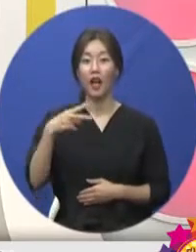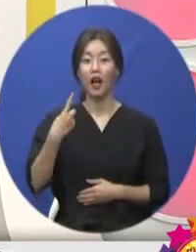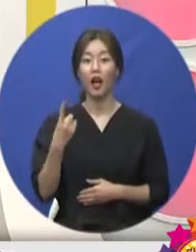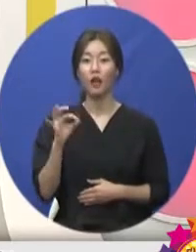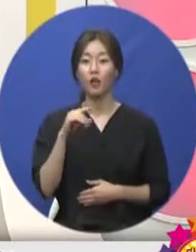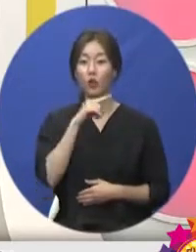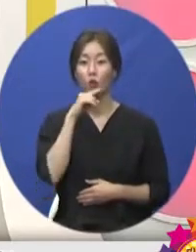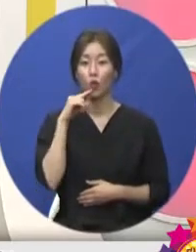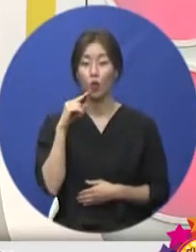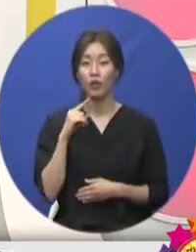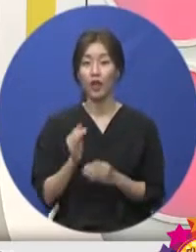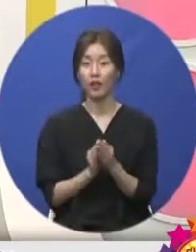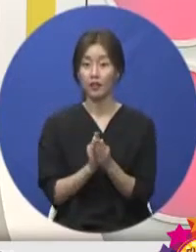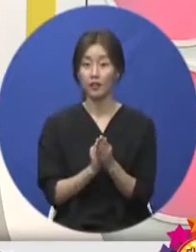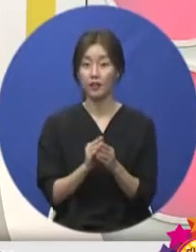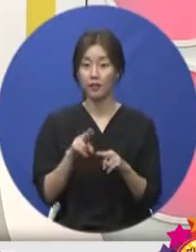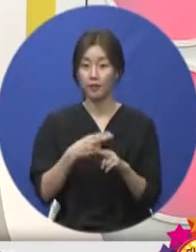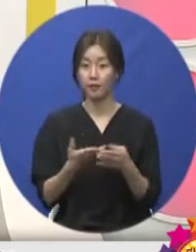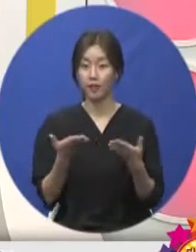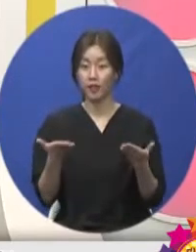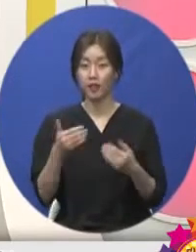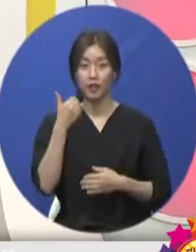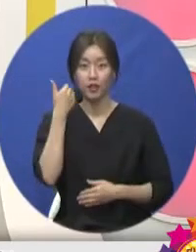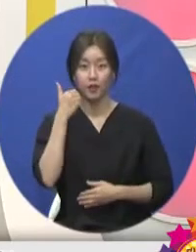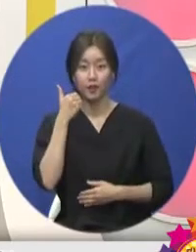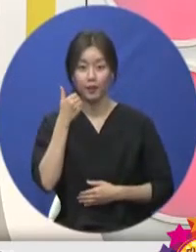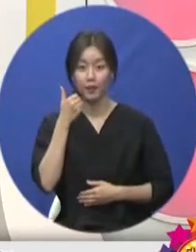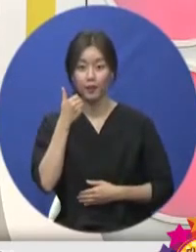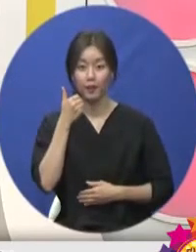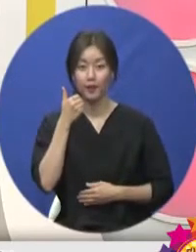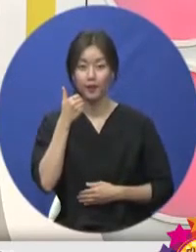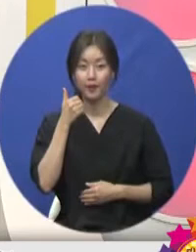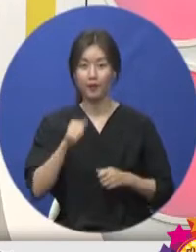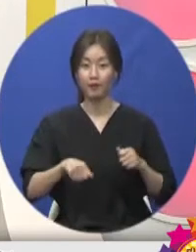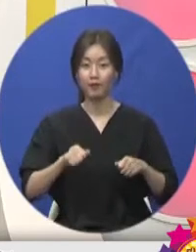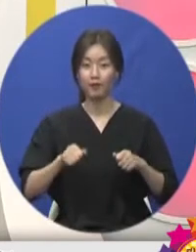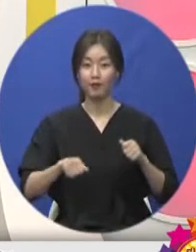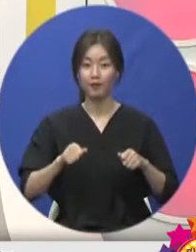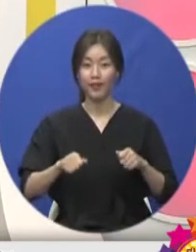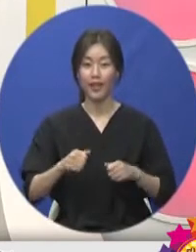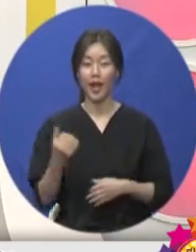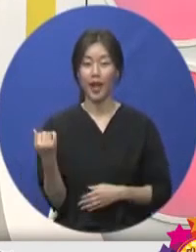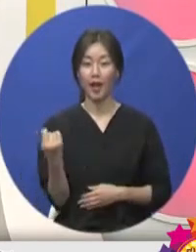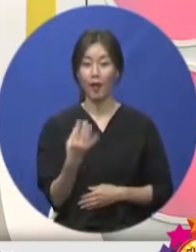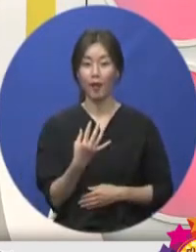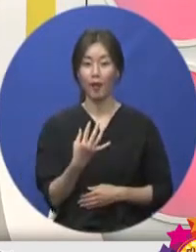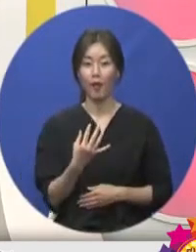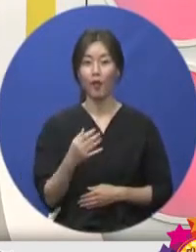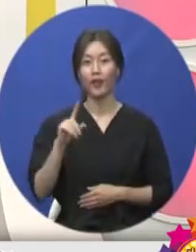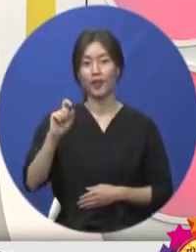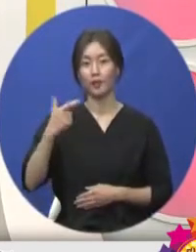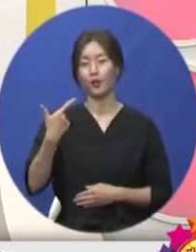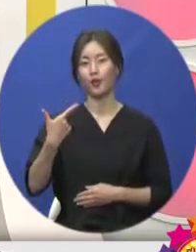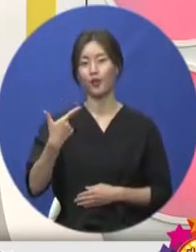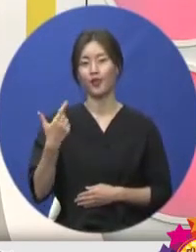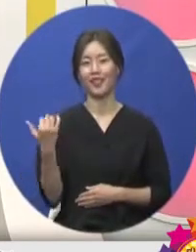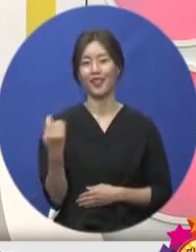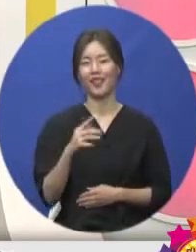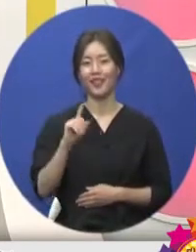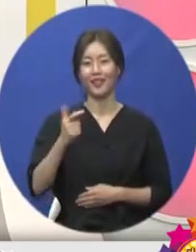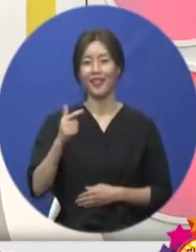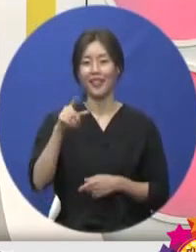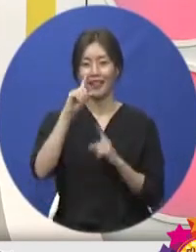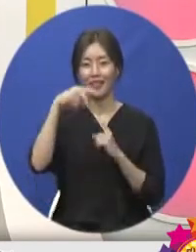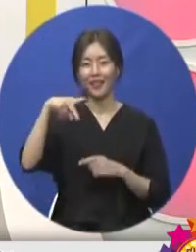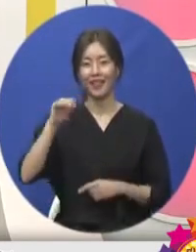우정동상께는 유황 비누를 드립니다. 자, 우정동상. 자, 참고번호 16번. 오?